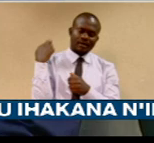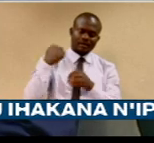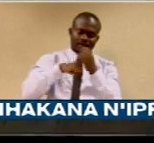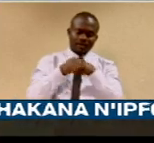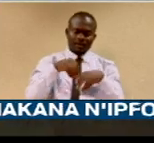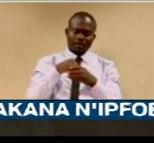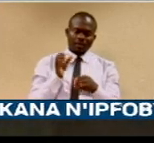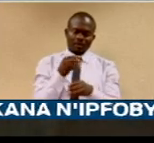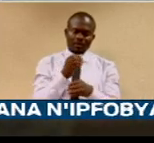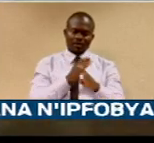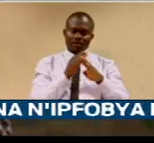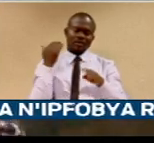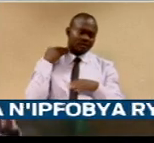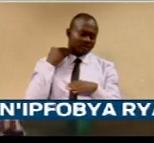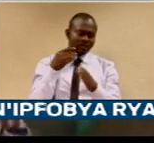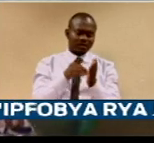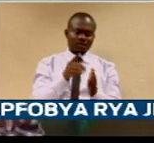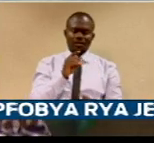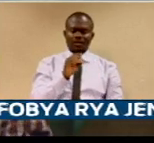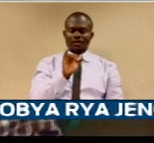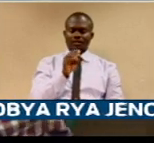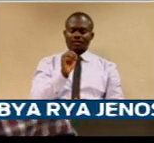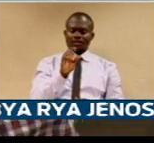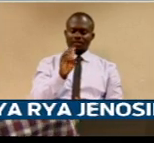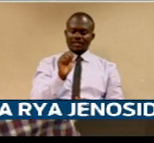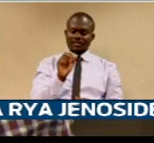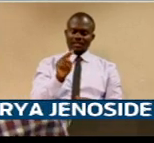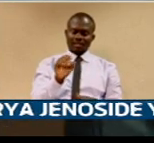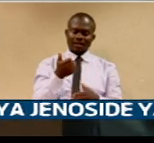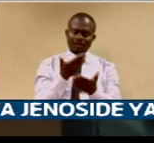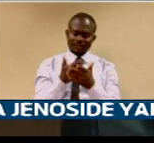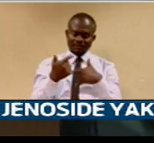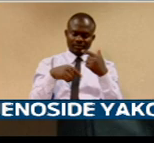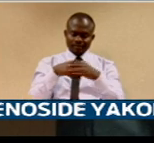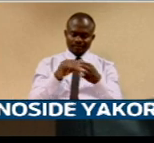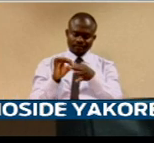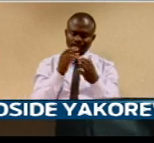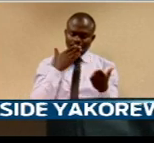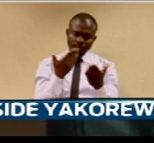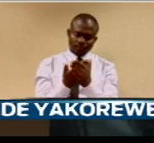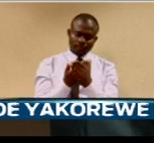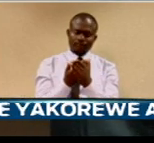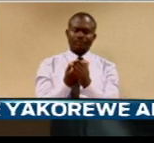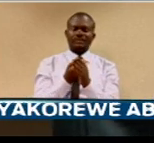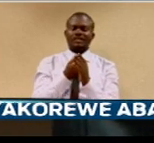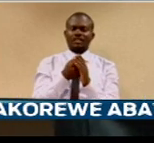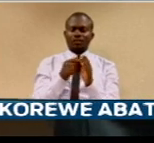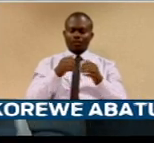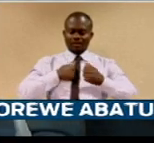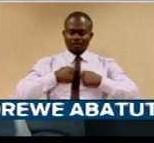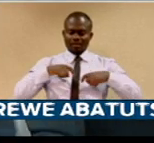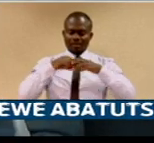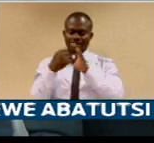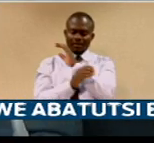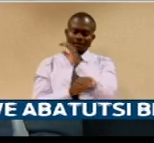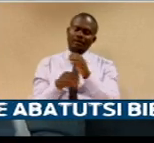kurwanya Jenoside Dr. Jean Damascene Bizimana avuga ko hazakomeza imikoranire myiza na diaspora mu kumenyekanisha amakuru